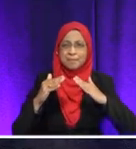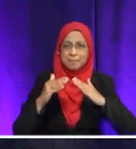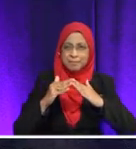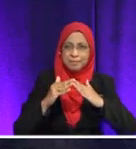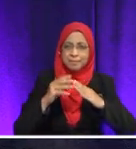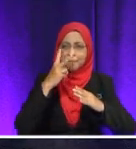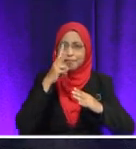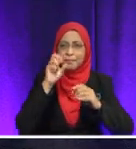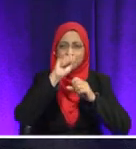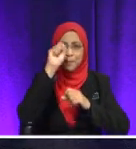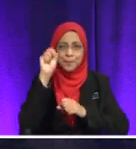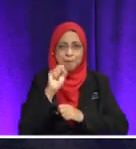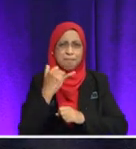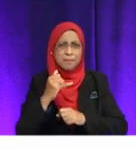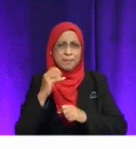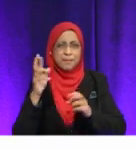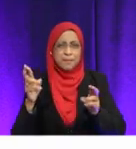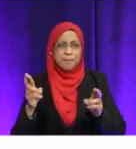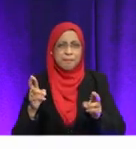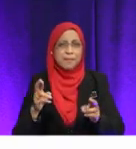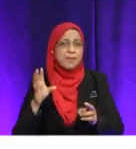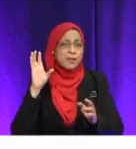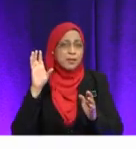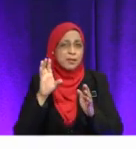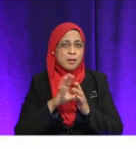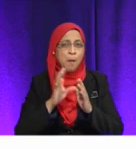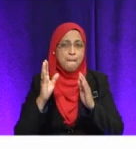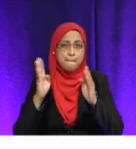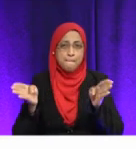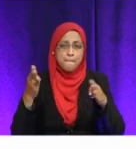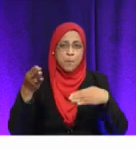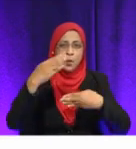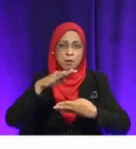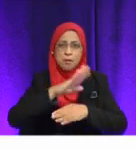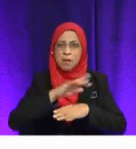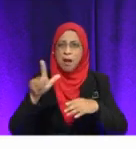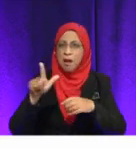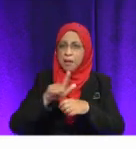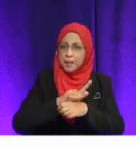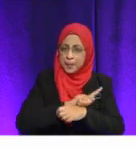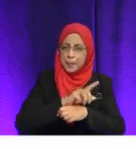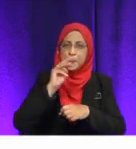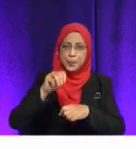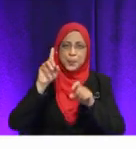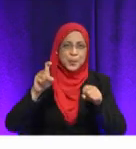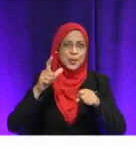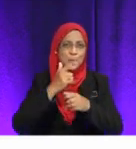menunjukkan sebuah bongkar yang dilukis dalam lukisan yang tidak lengkap kan pandangan atas itu